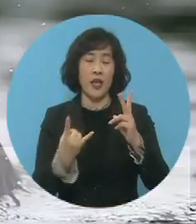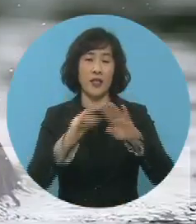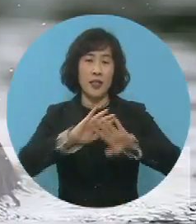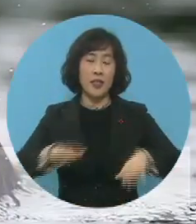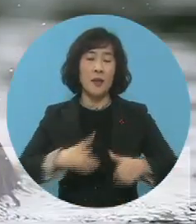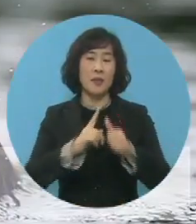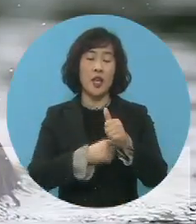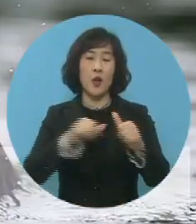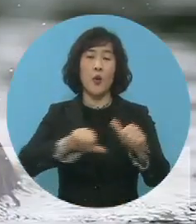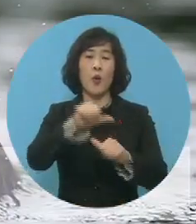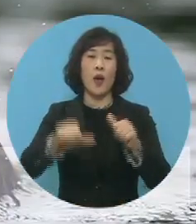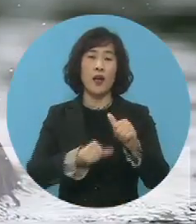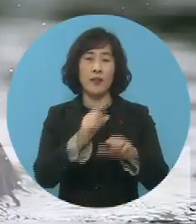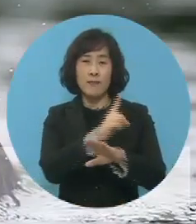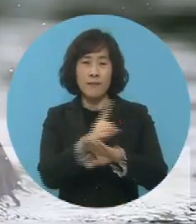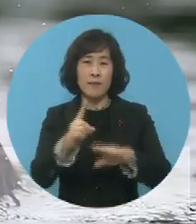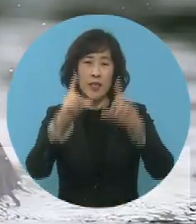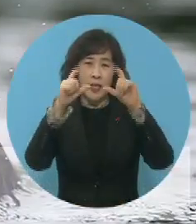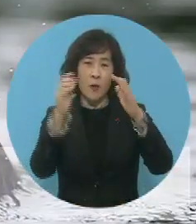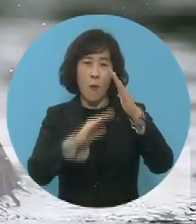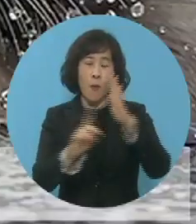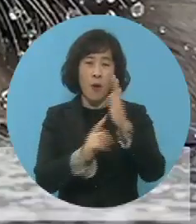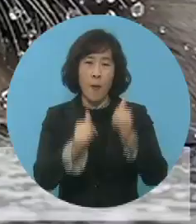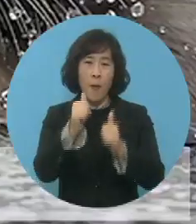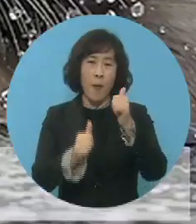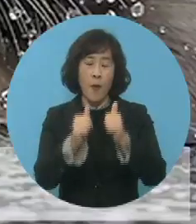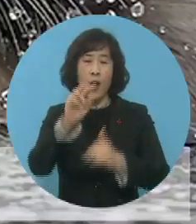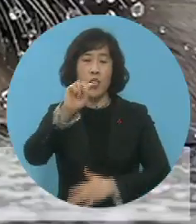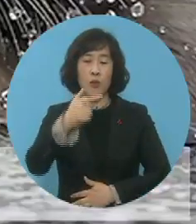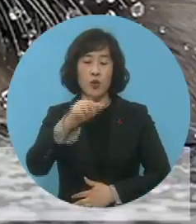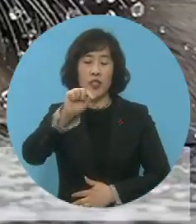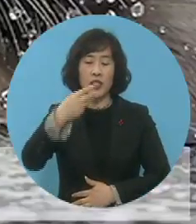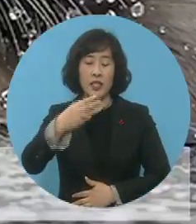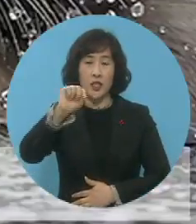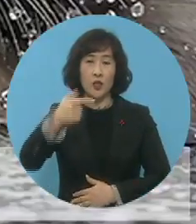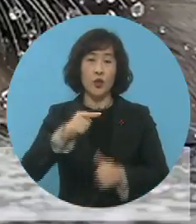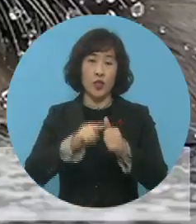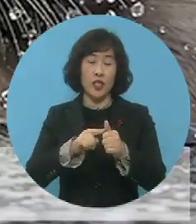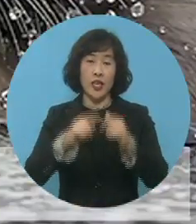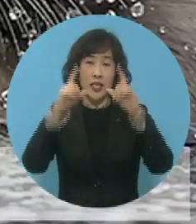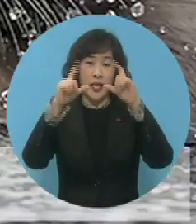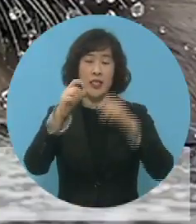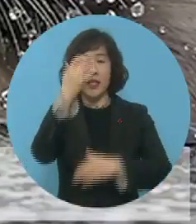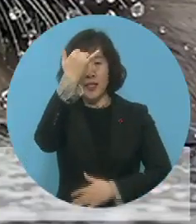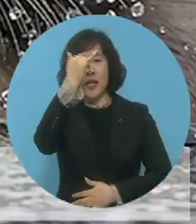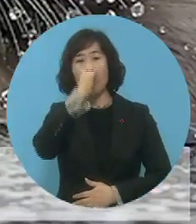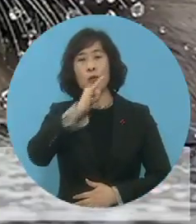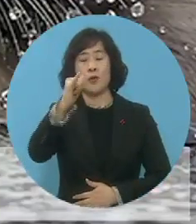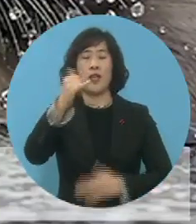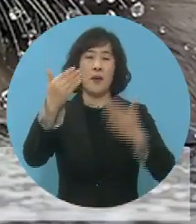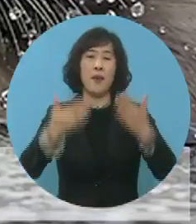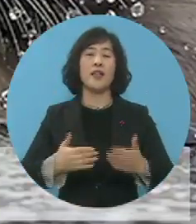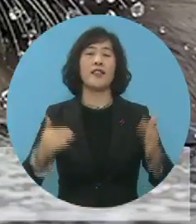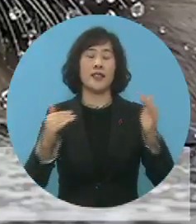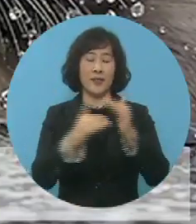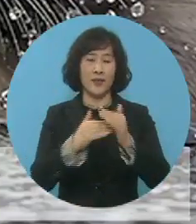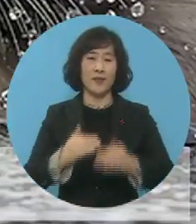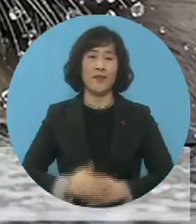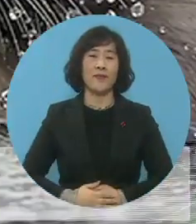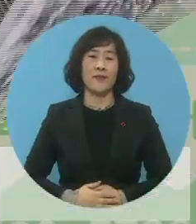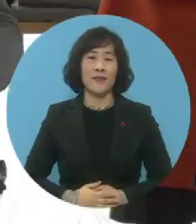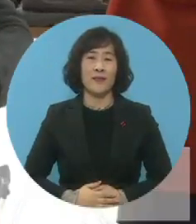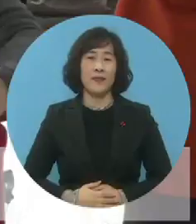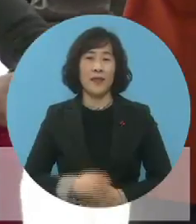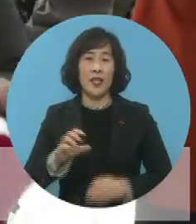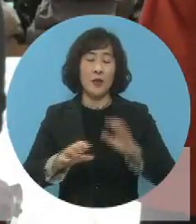2017 제2회 전남생태환경 디지털사진 공모전에서 문길순 씨의 수달이 최우수상을